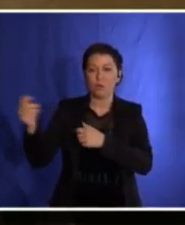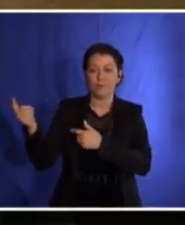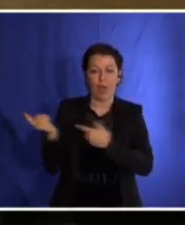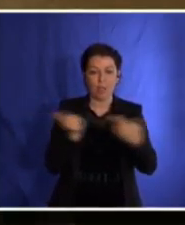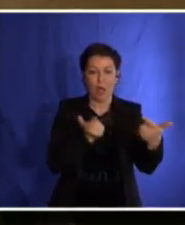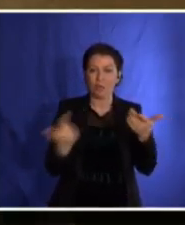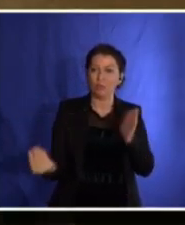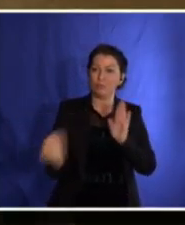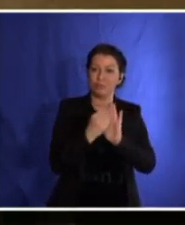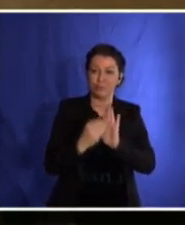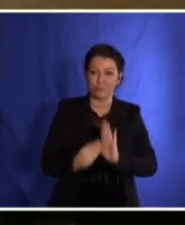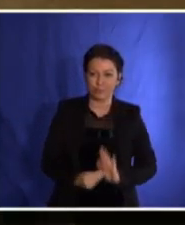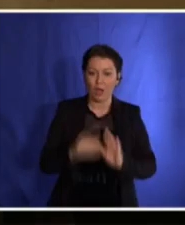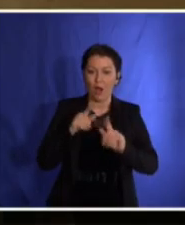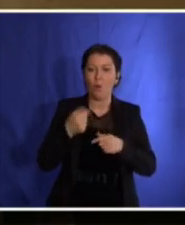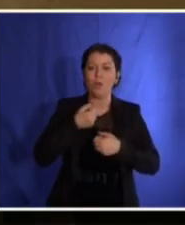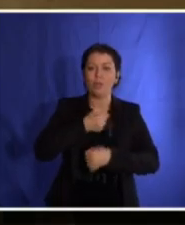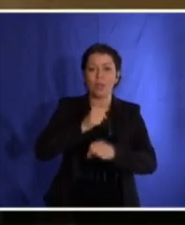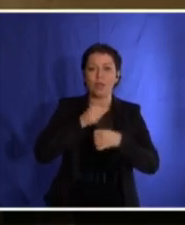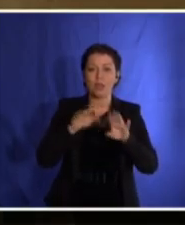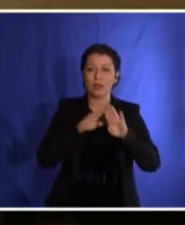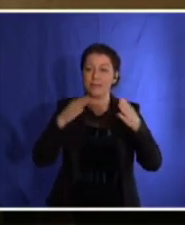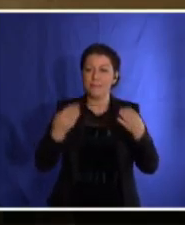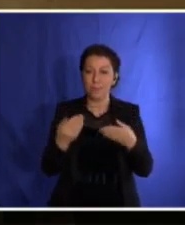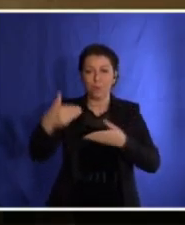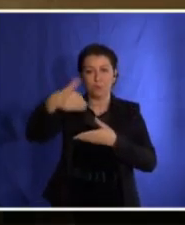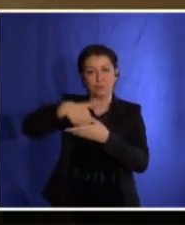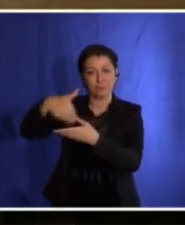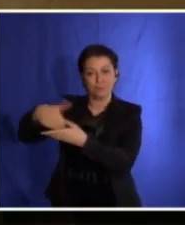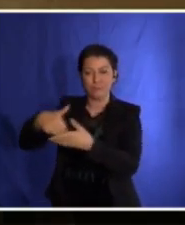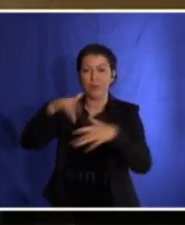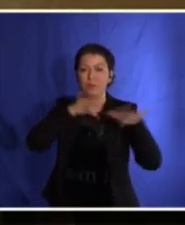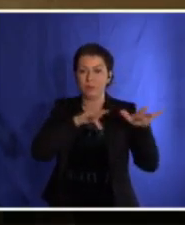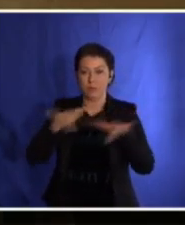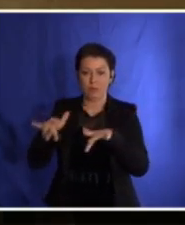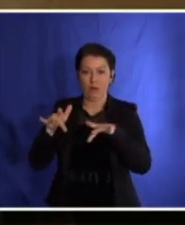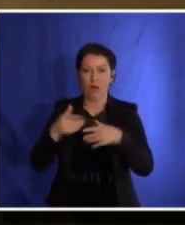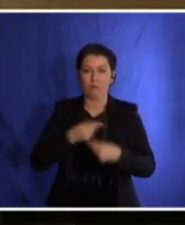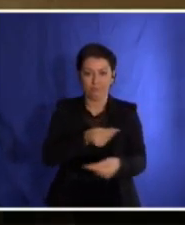liegt auch in den Delegiertenbüchern auf.